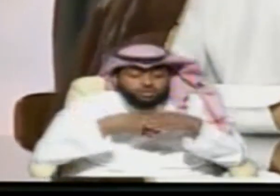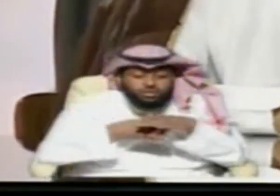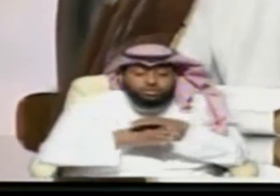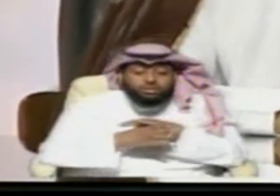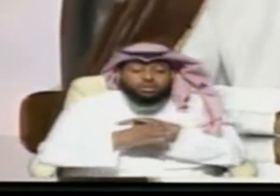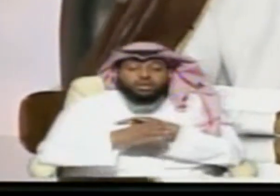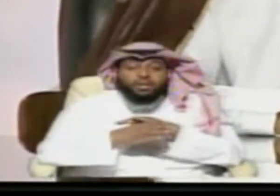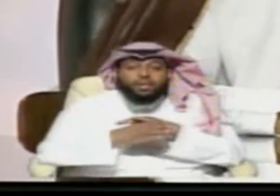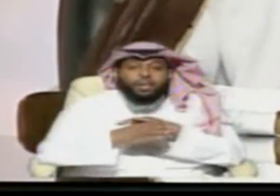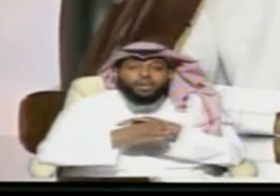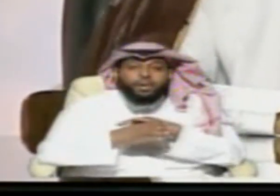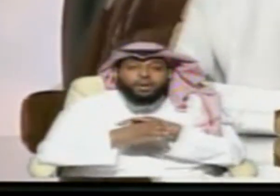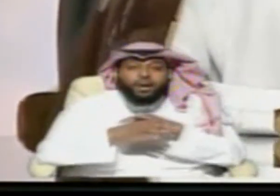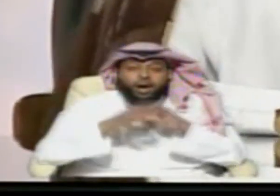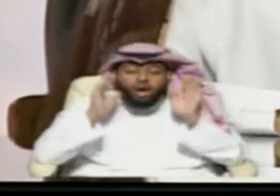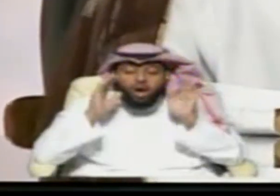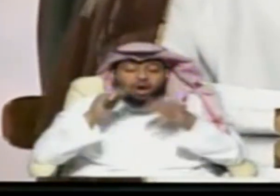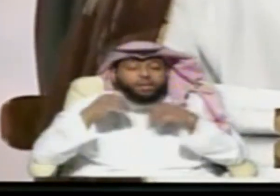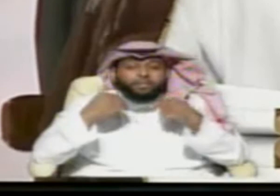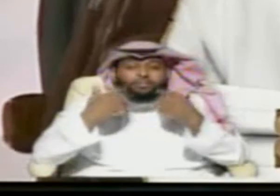أو ما حضر قلبها،